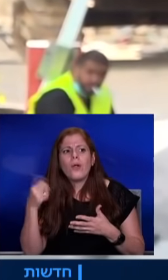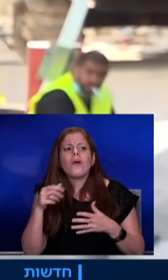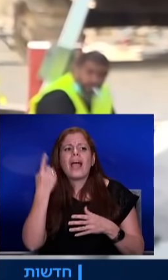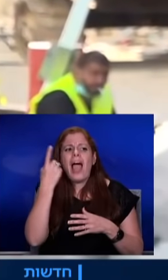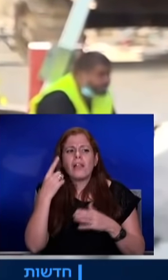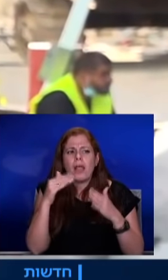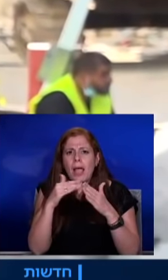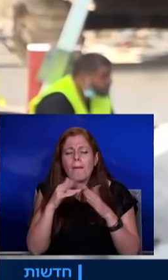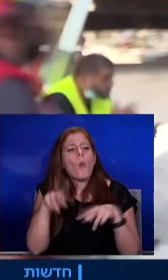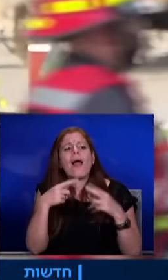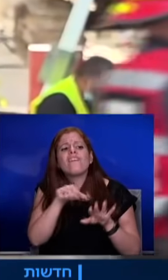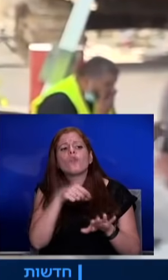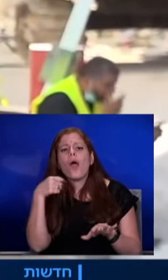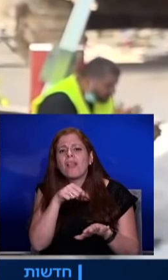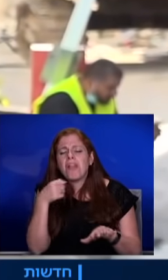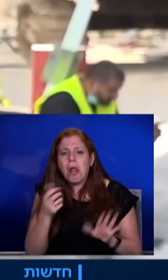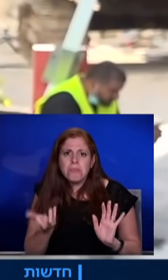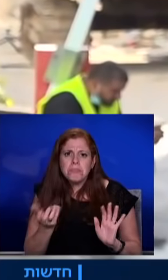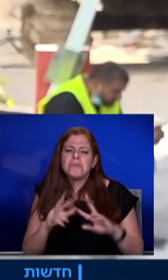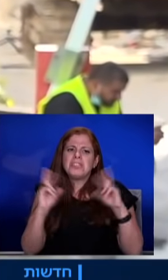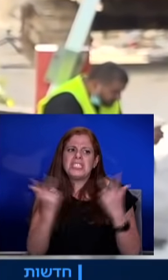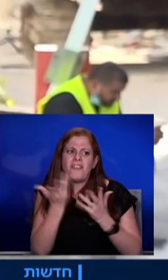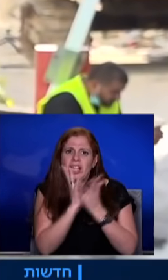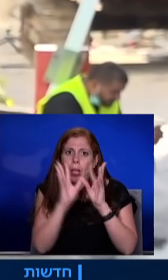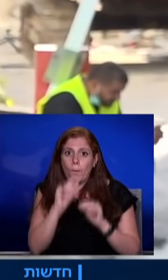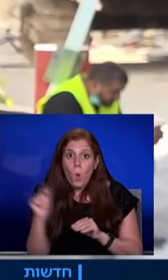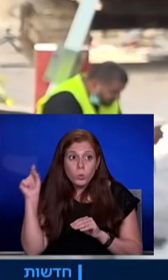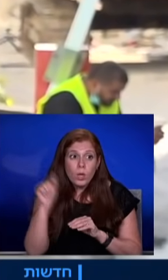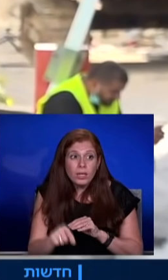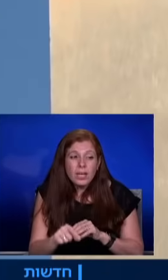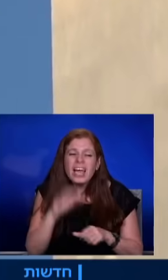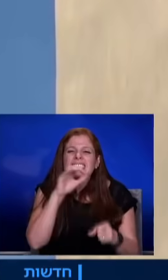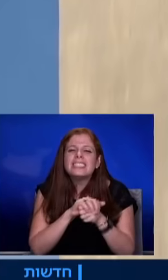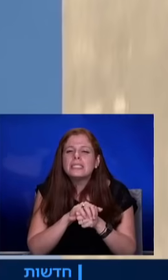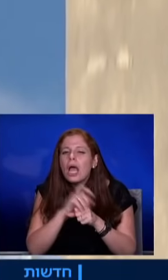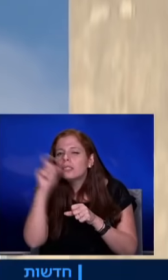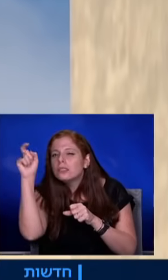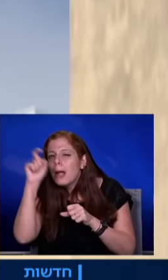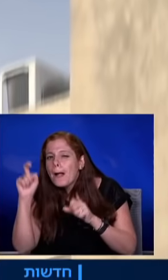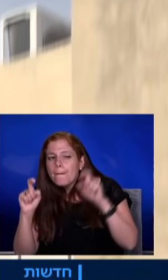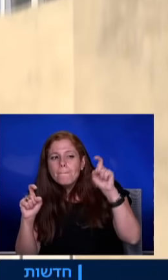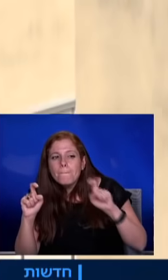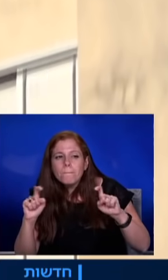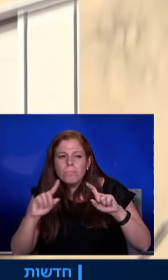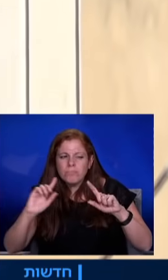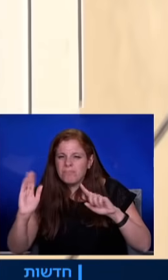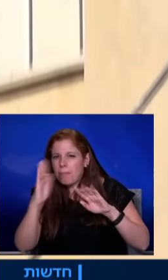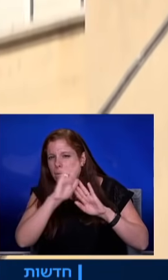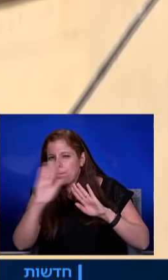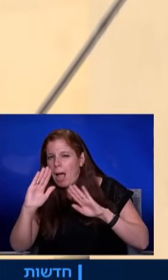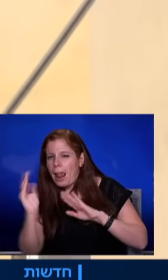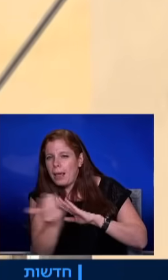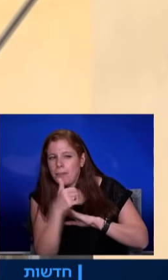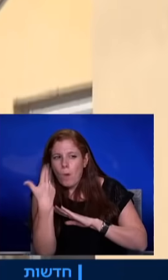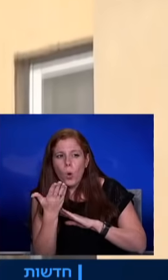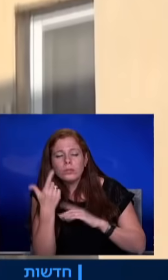הדיירים לא יכל לפתוח את הדלת. צוות כיבוי שהגיע למקום זיהה סדקים בסביבה של הדלק מהחלק החיצוני, עשה